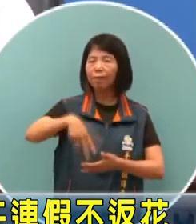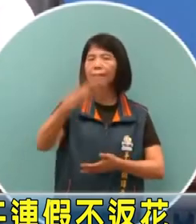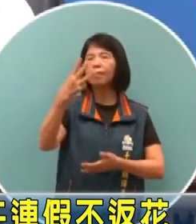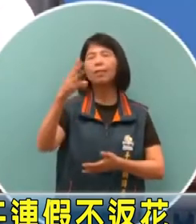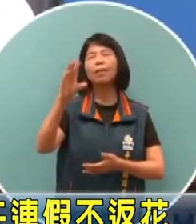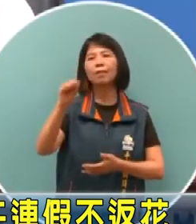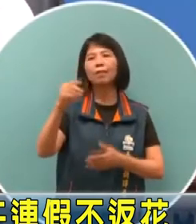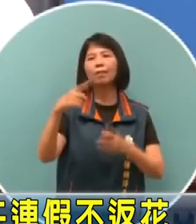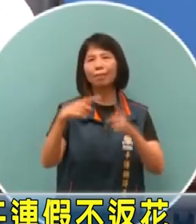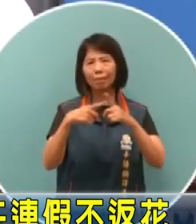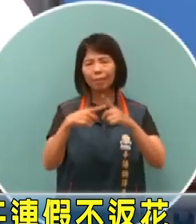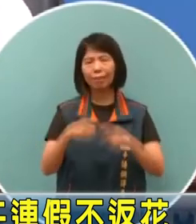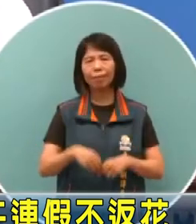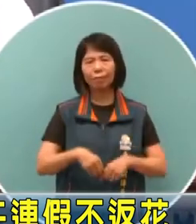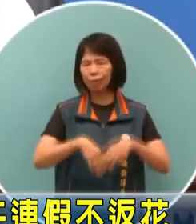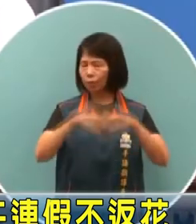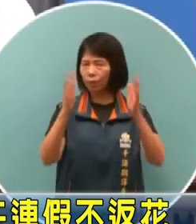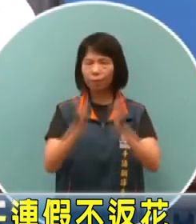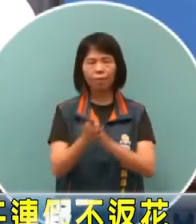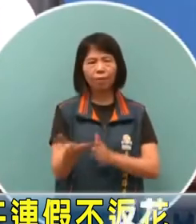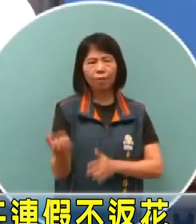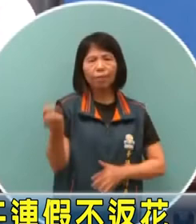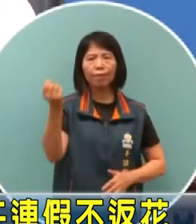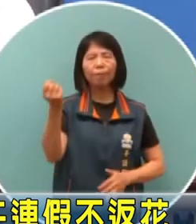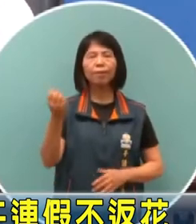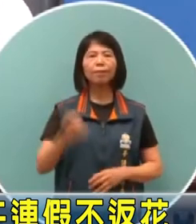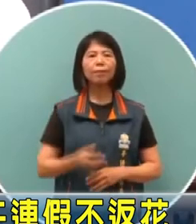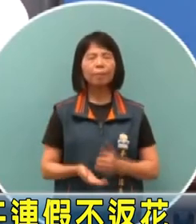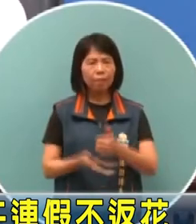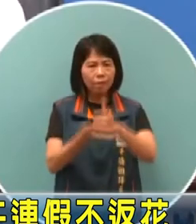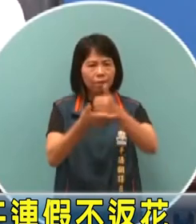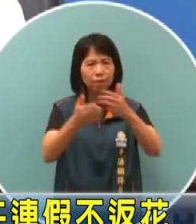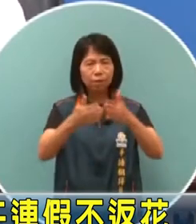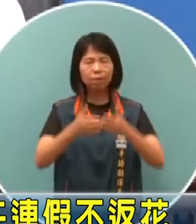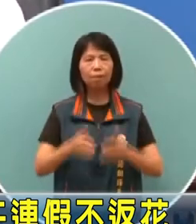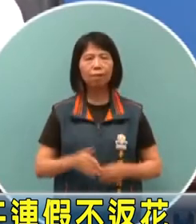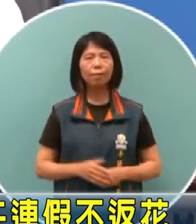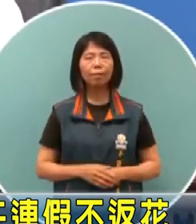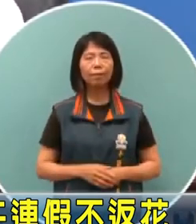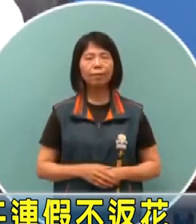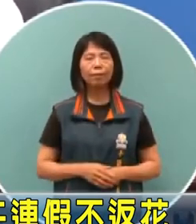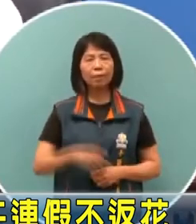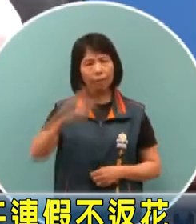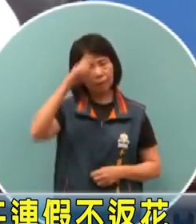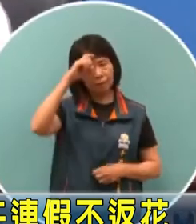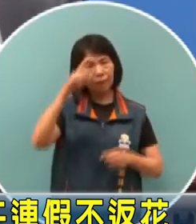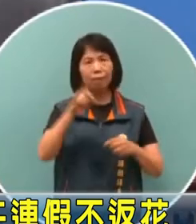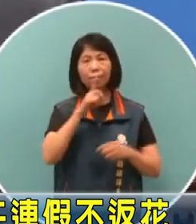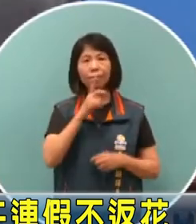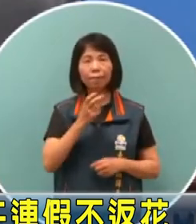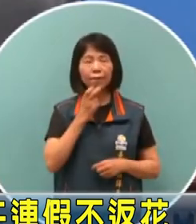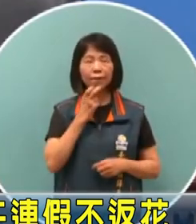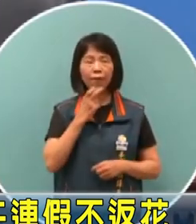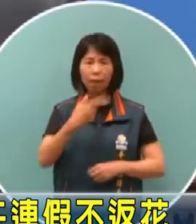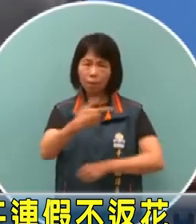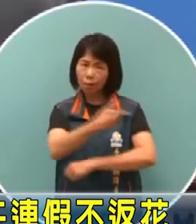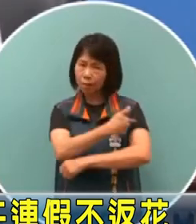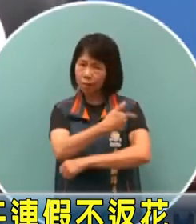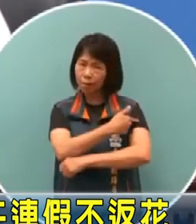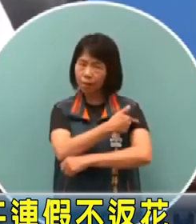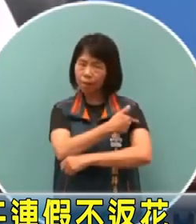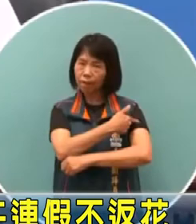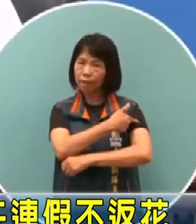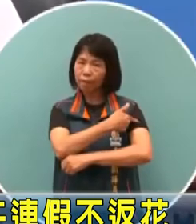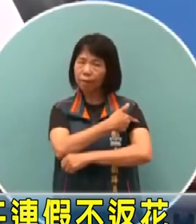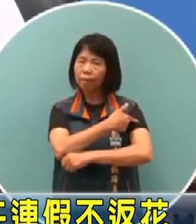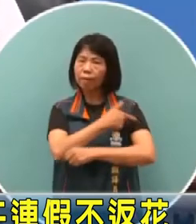2300万人所有的权益，所以请中央疫苗施打的对